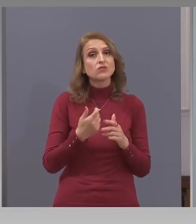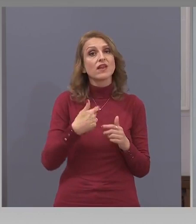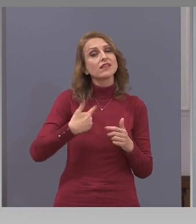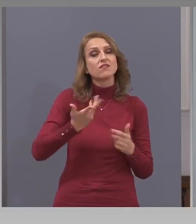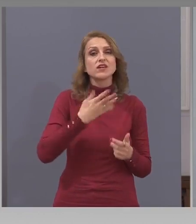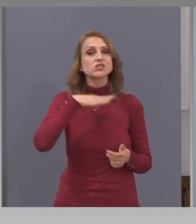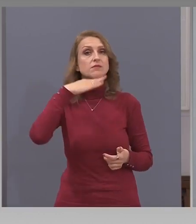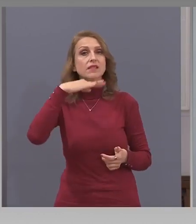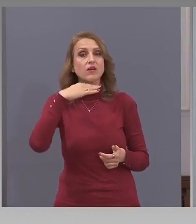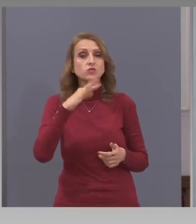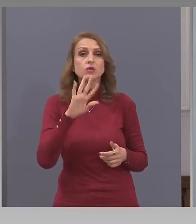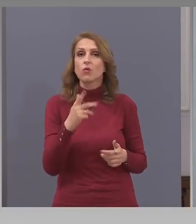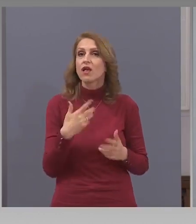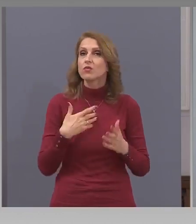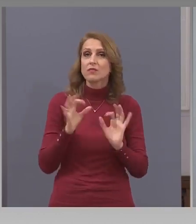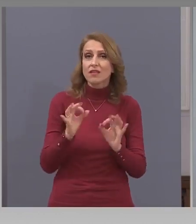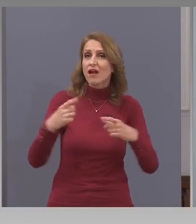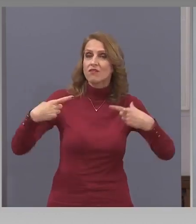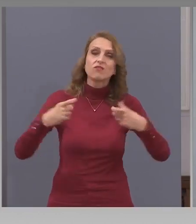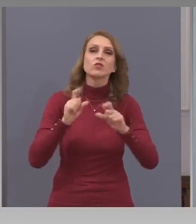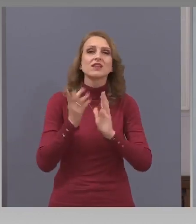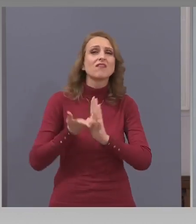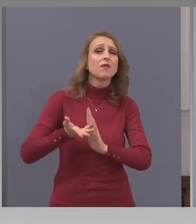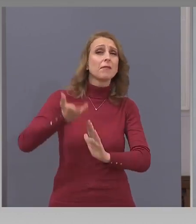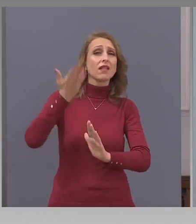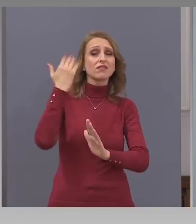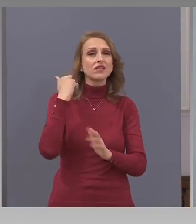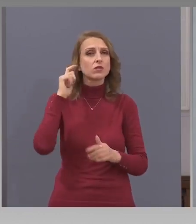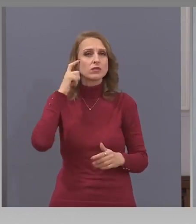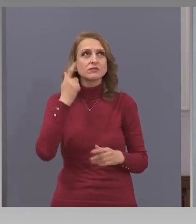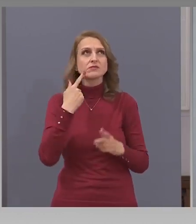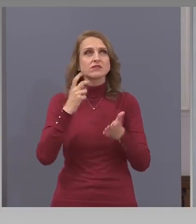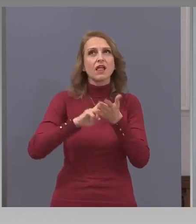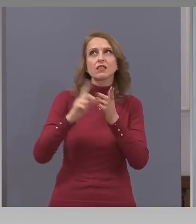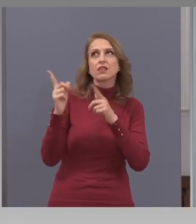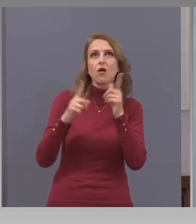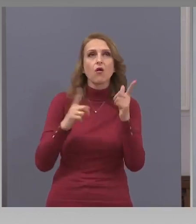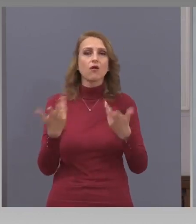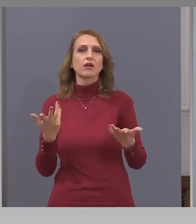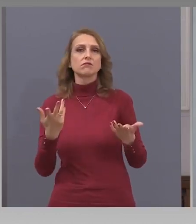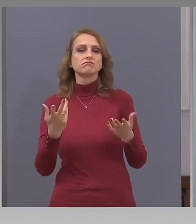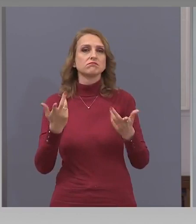такава война, трябва да мислиш за всичко. И за тока, и за осветлението, и за